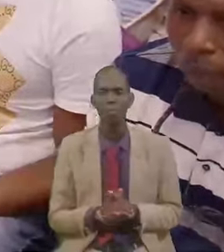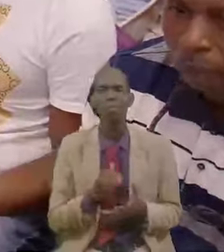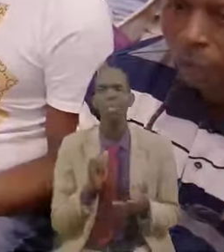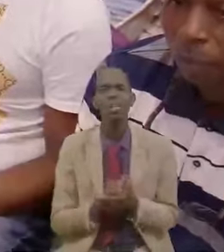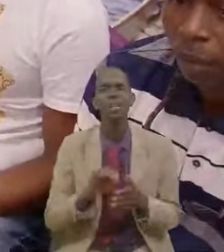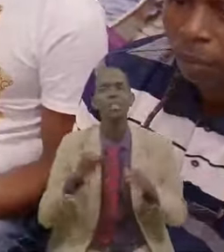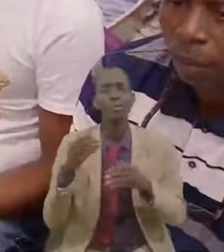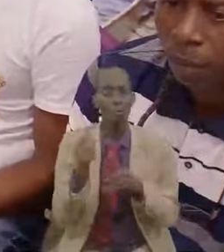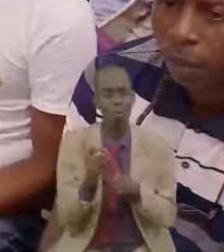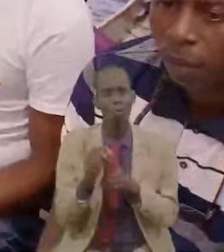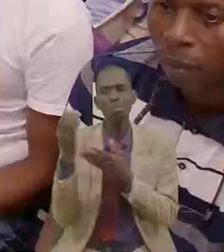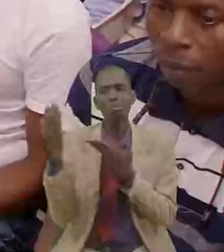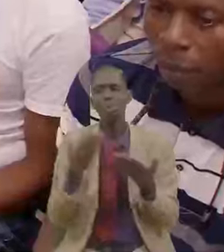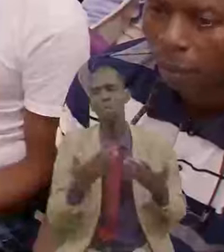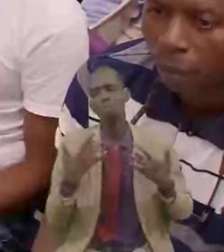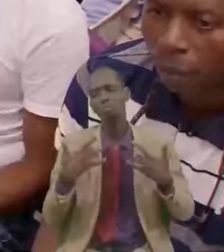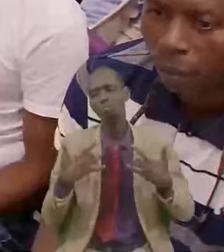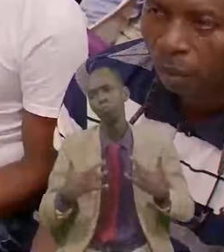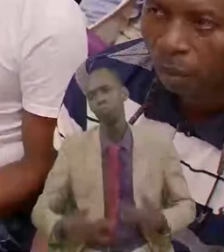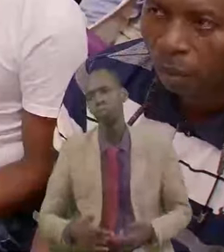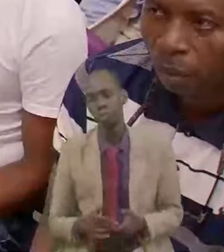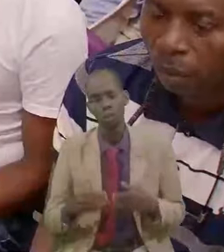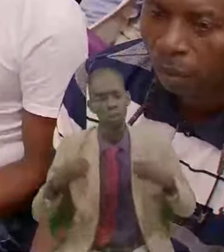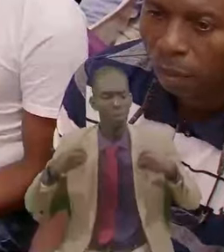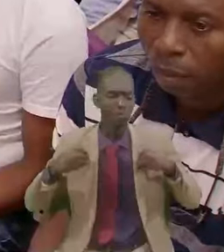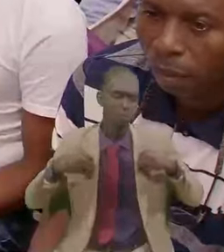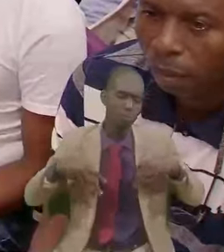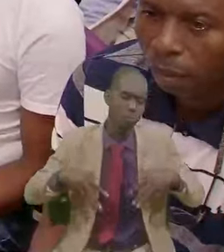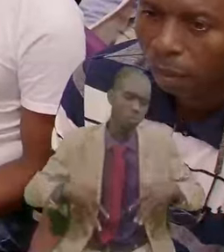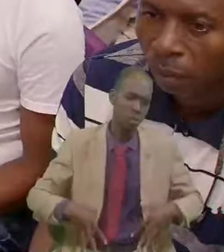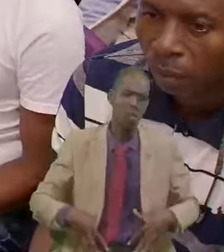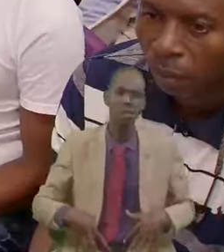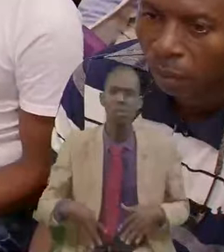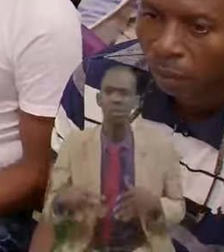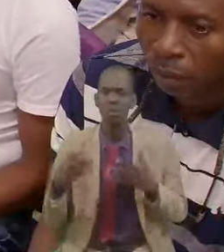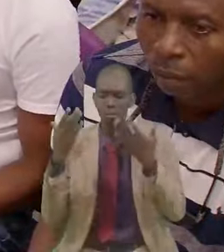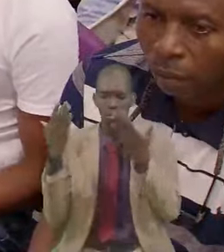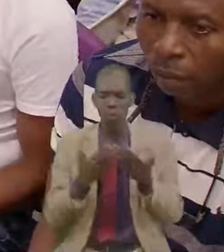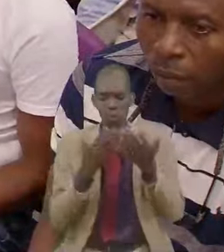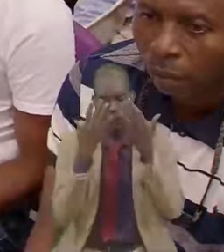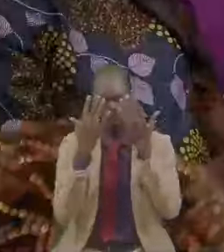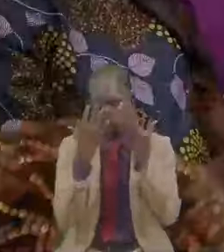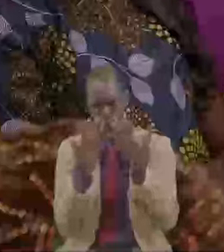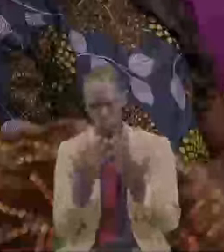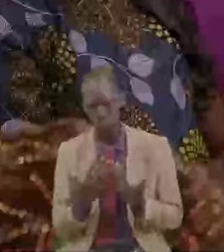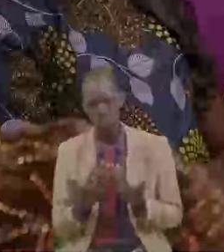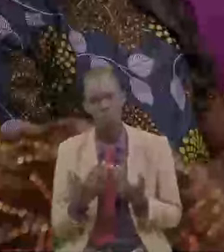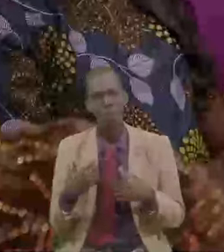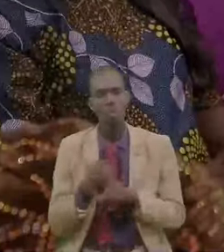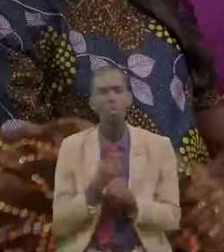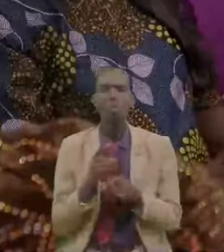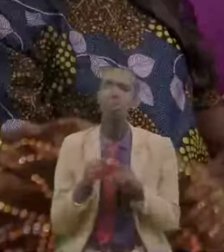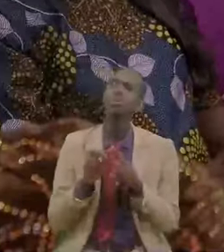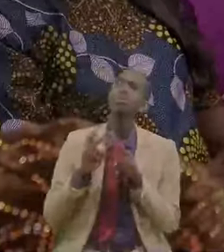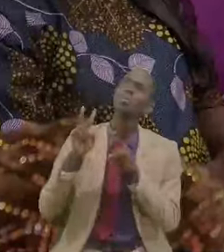Cela donne la dépression. Cela donne la détresse aux gens. Cela angoisse les gens. Cela fait que les